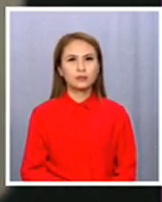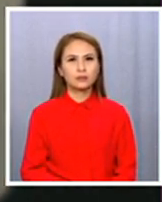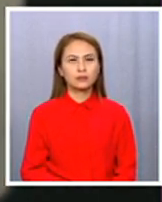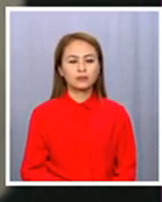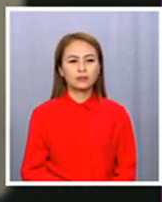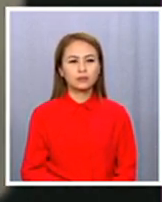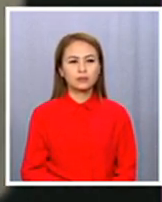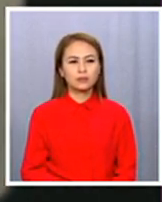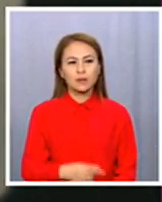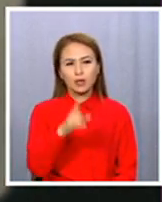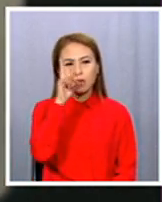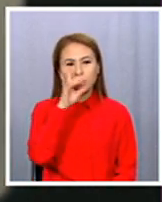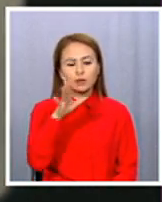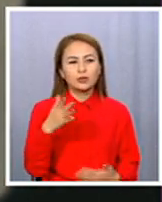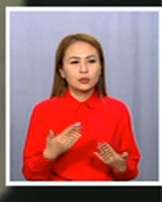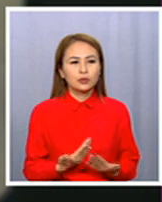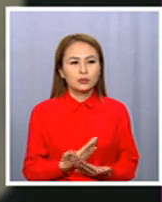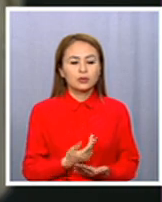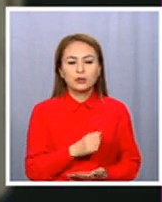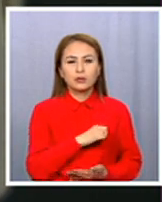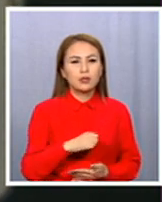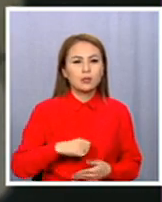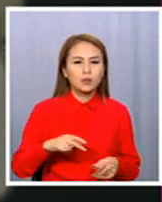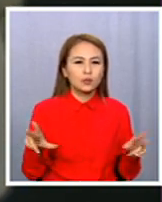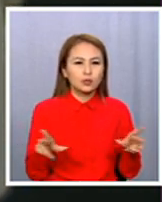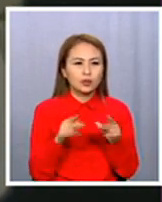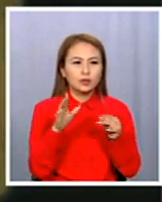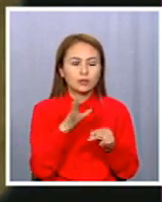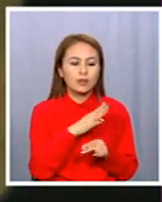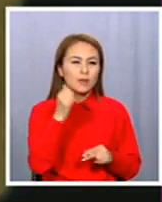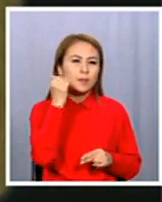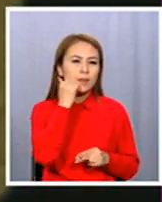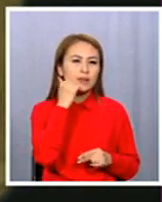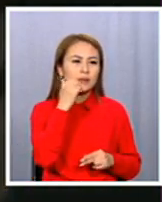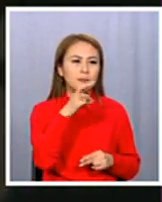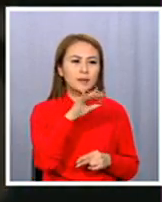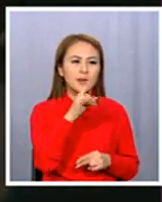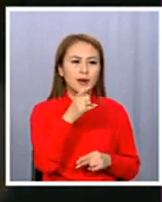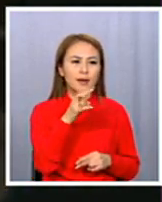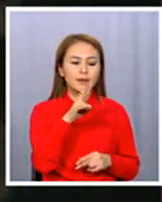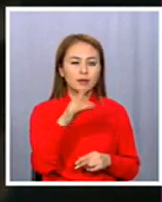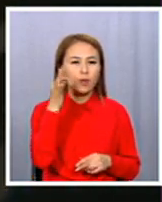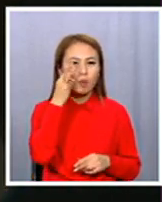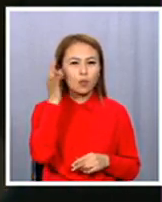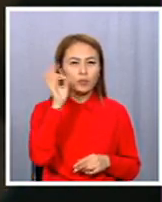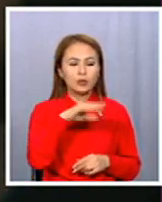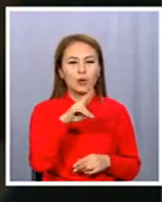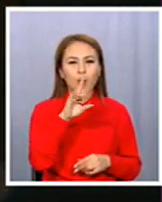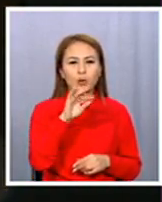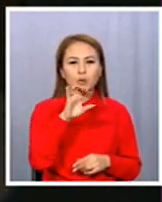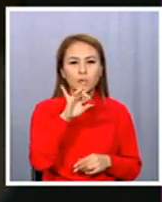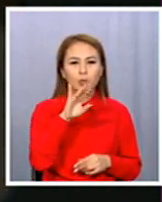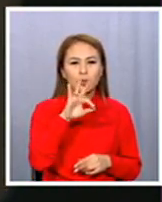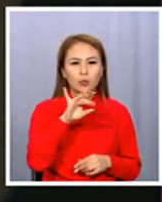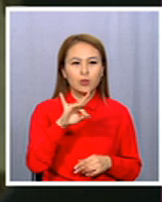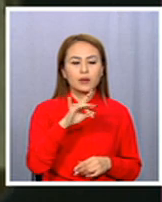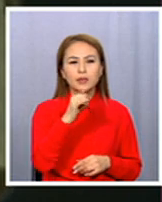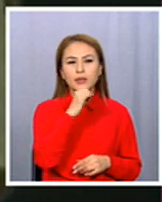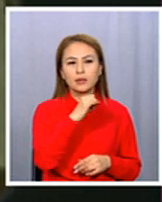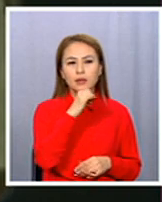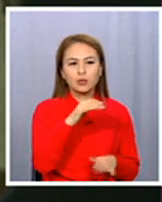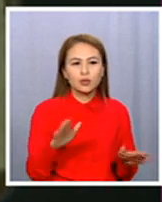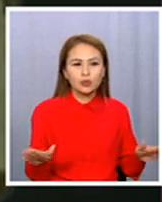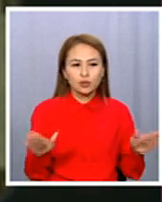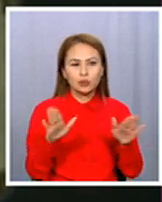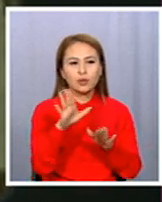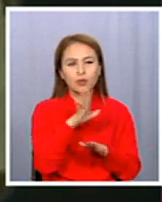Әйгілі ұшқыштың өміріндегі ең табысты кезеңіне Мәскеудегі Микоян атындағы тәжірибелік конструкторлық бюросында сынақшы ұшқыш ретінде